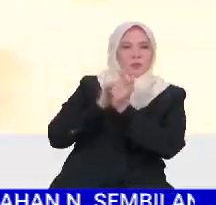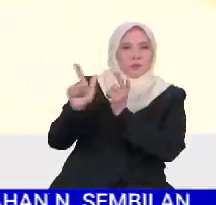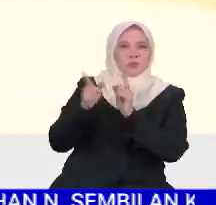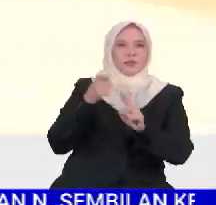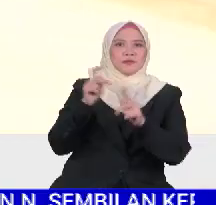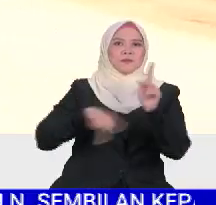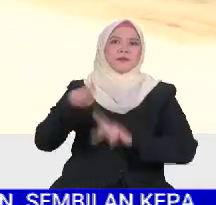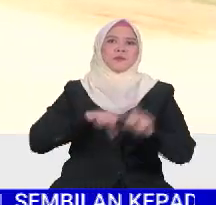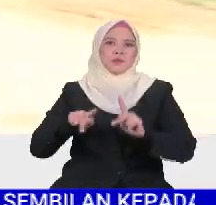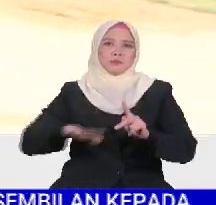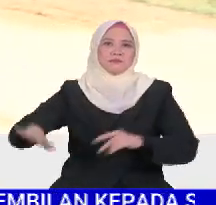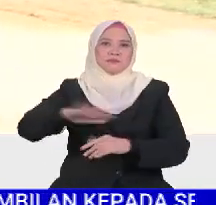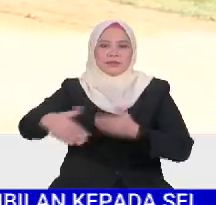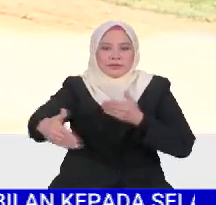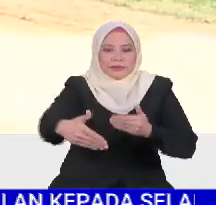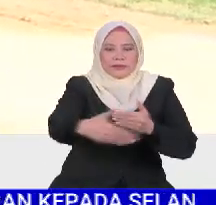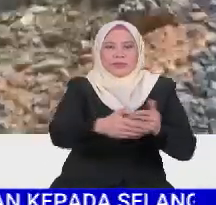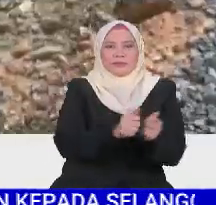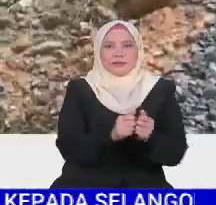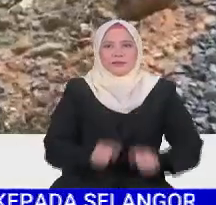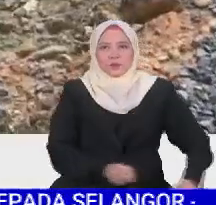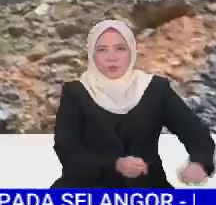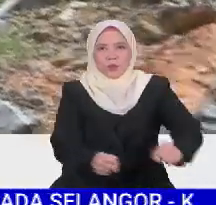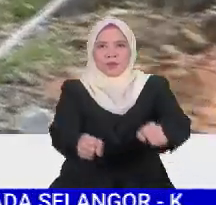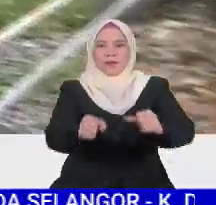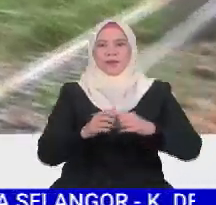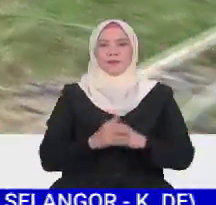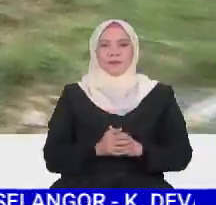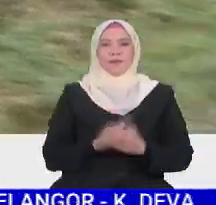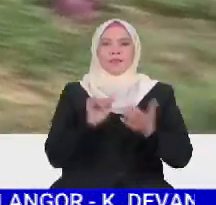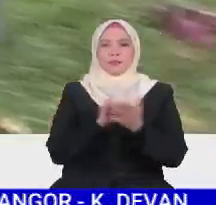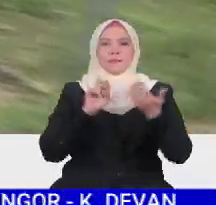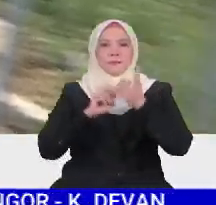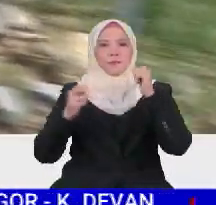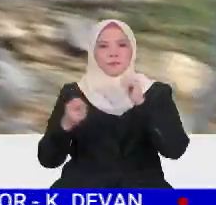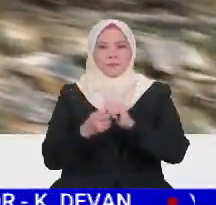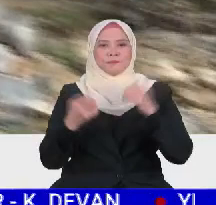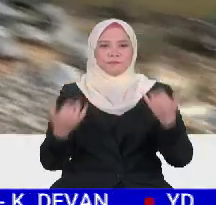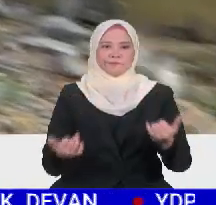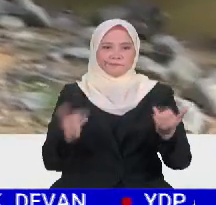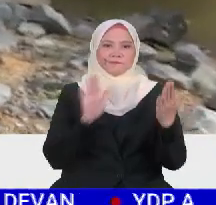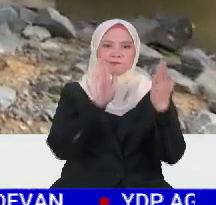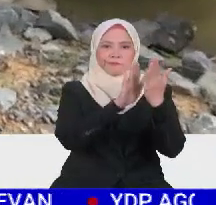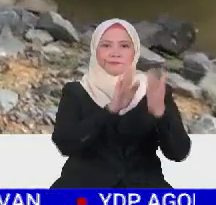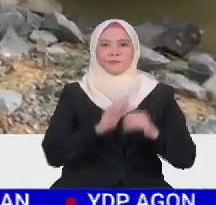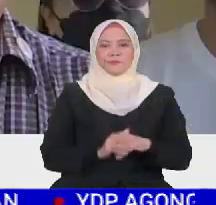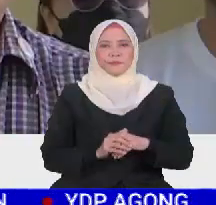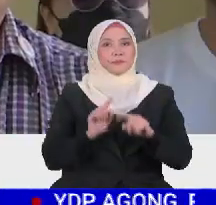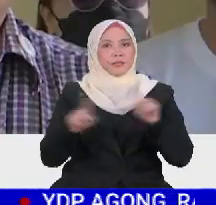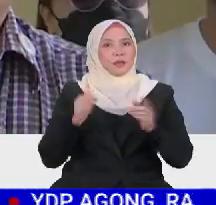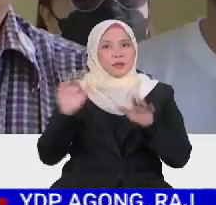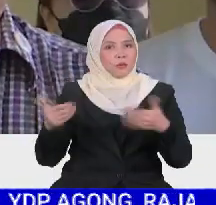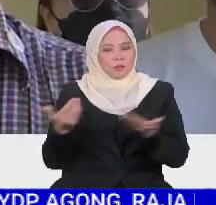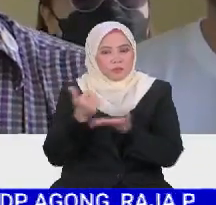penduduk-penduduk yang dekat-dekat sungai ini ini adalah satu adalah satu masalah yang kita sekarang hadapilah tapi sepakat beri